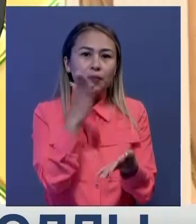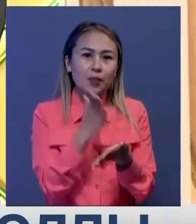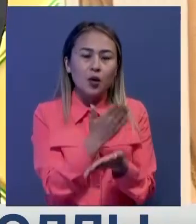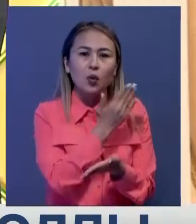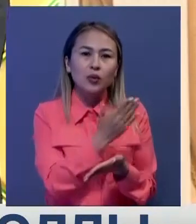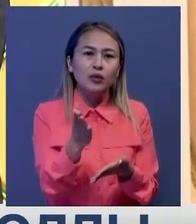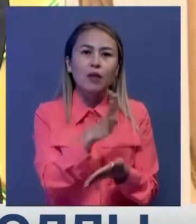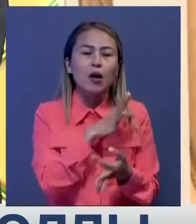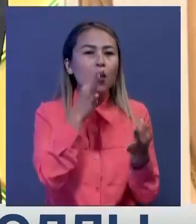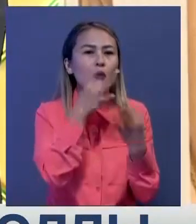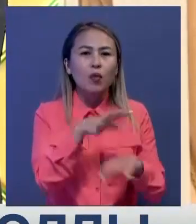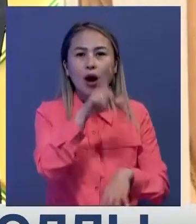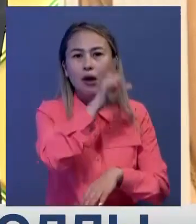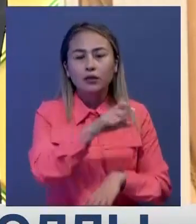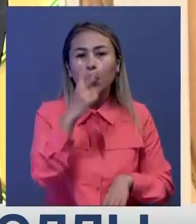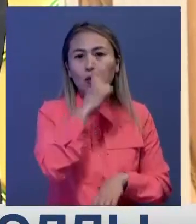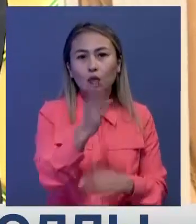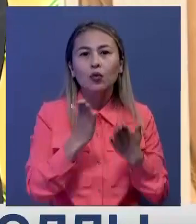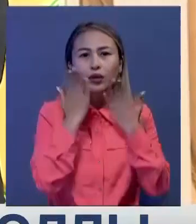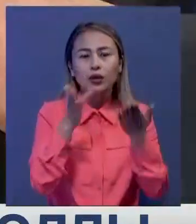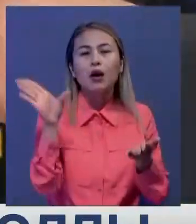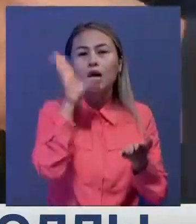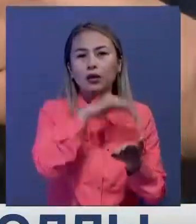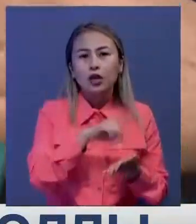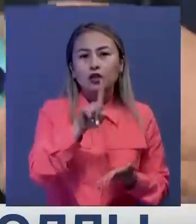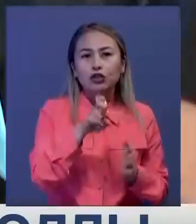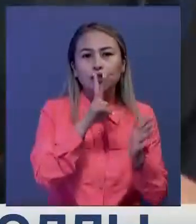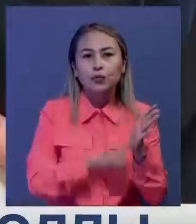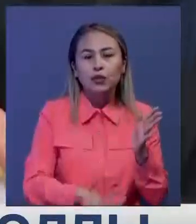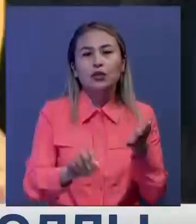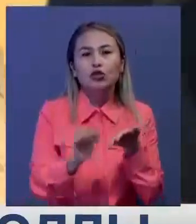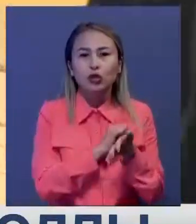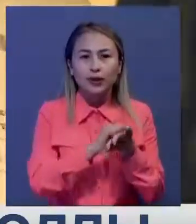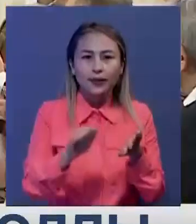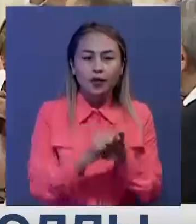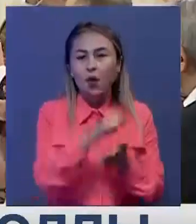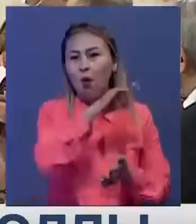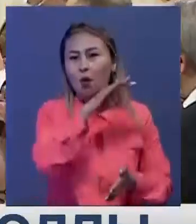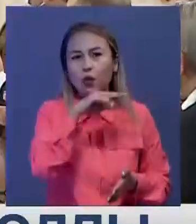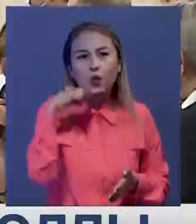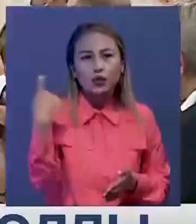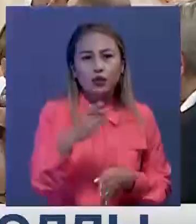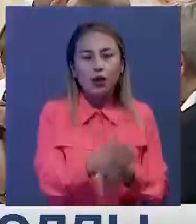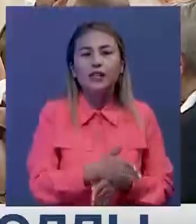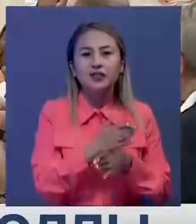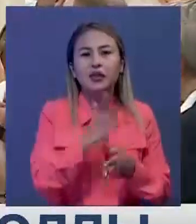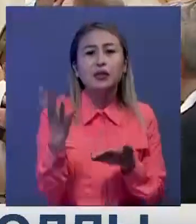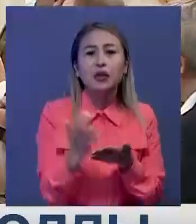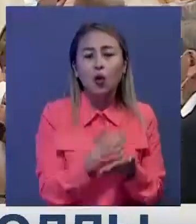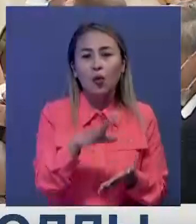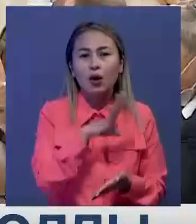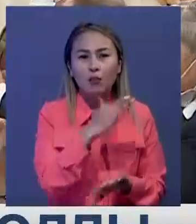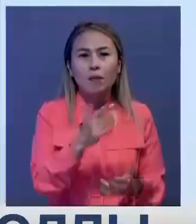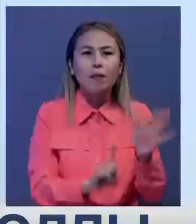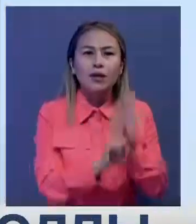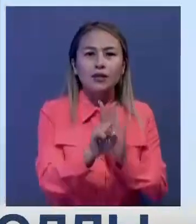оны кез келген адам көріп оқи алады. Сосын 175 құжатты Ресей архивтерінен тауып алған. Бұл тек бас